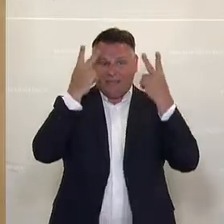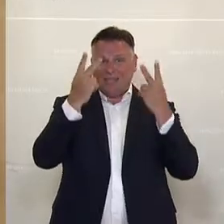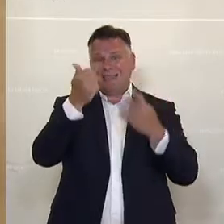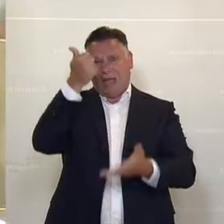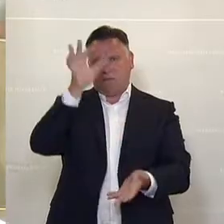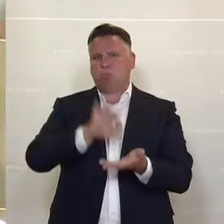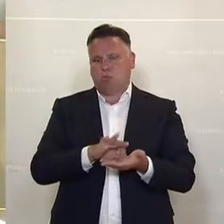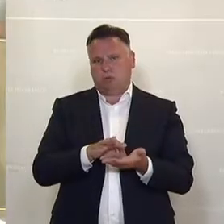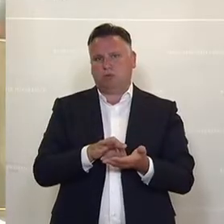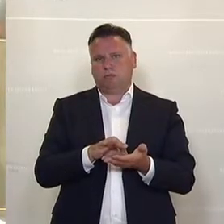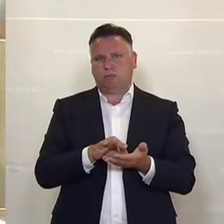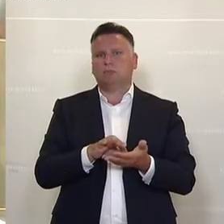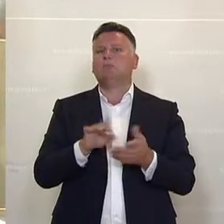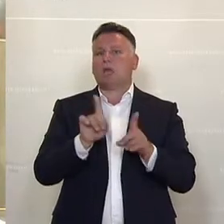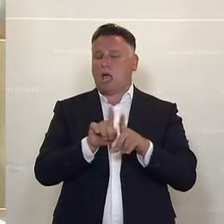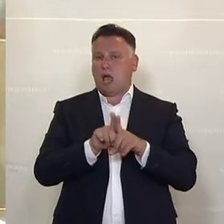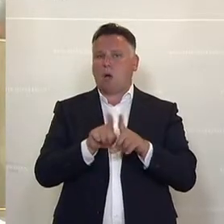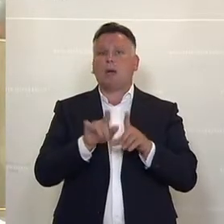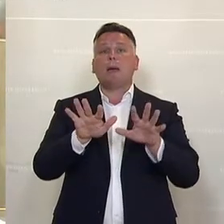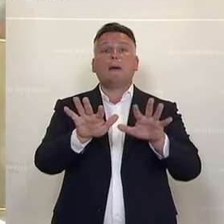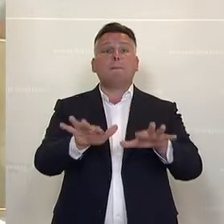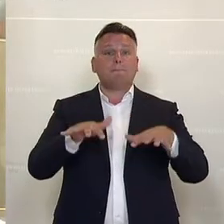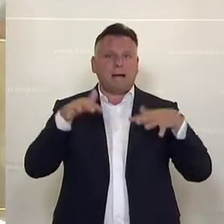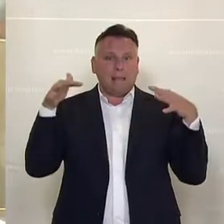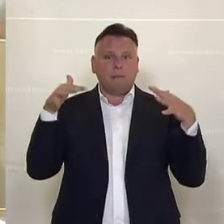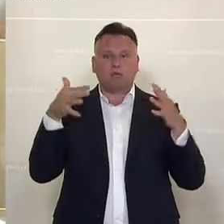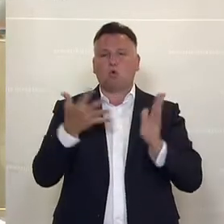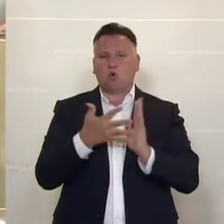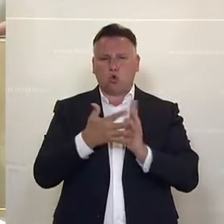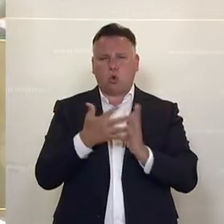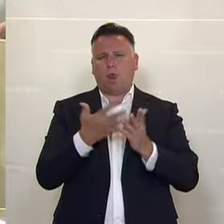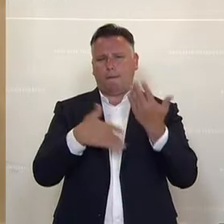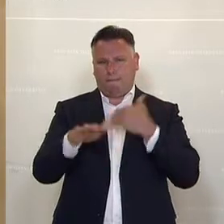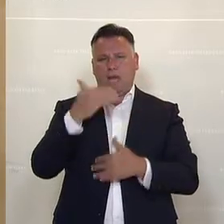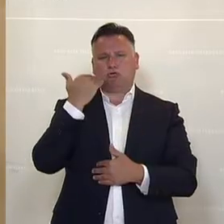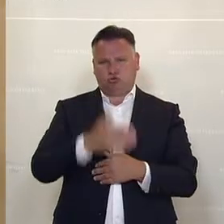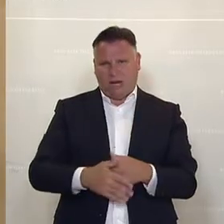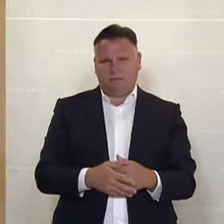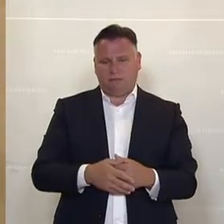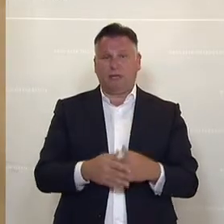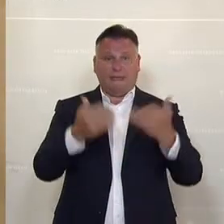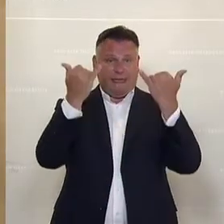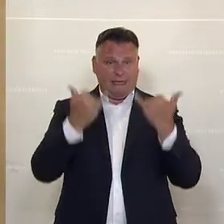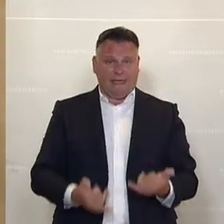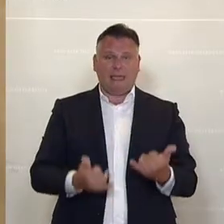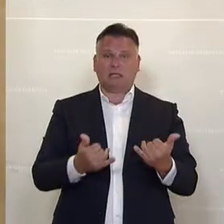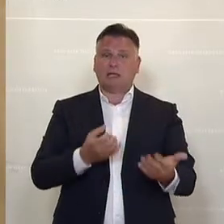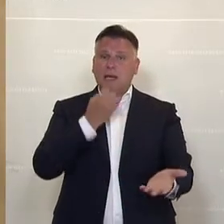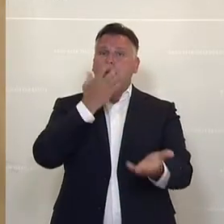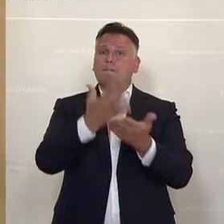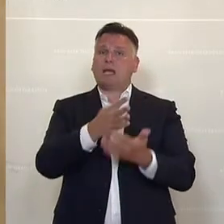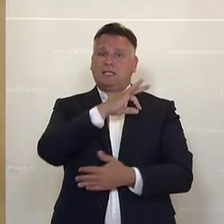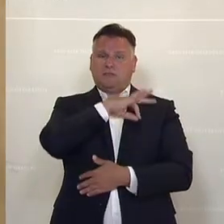zur Zustimmung. Das ist der Ausbau der parlamentarischen Kontrolle. Es gibt einerseits jetzt neu die Berichtspflicht